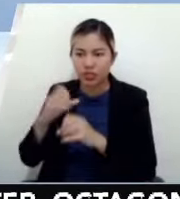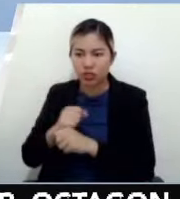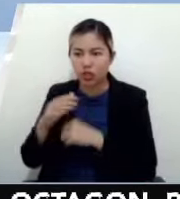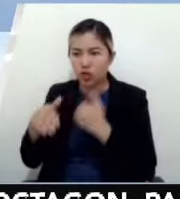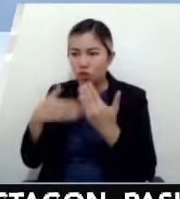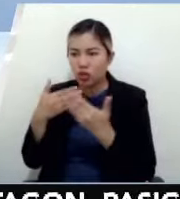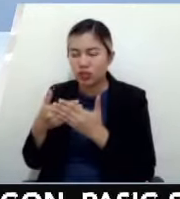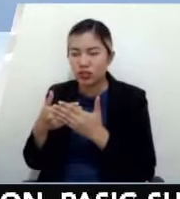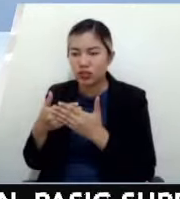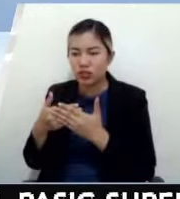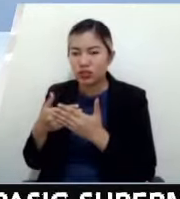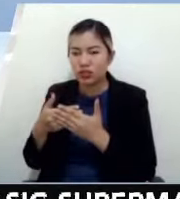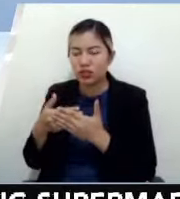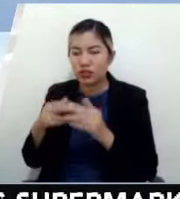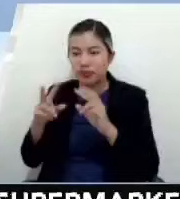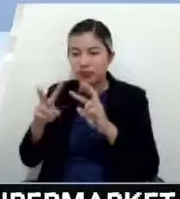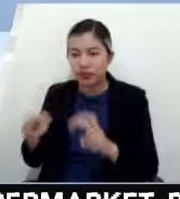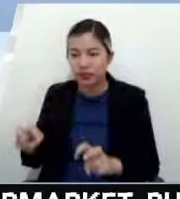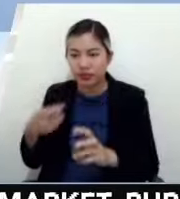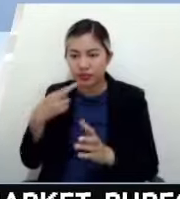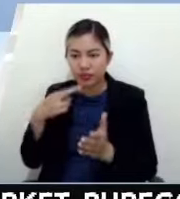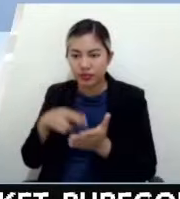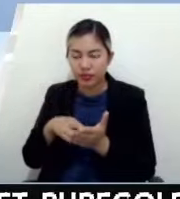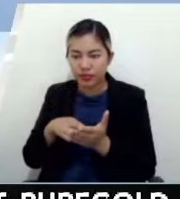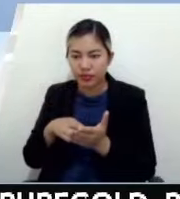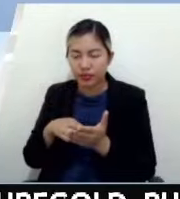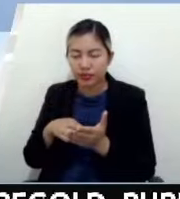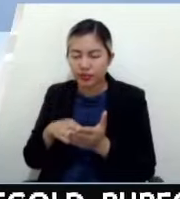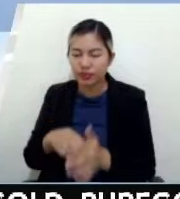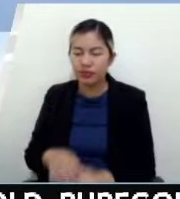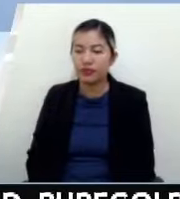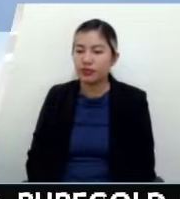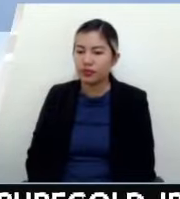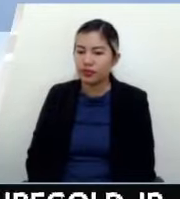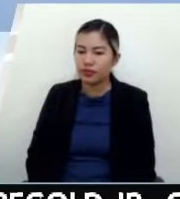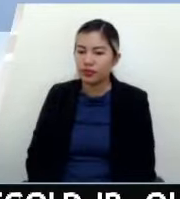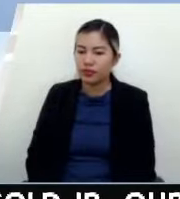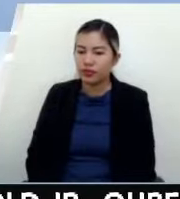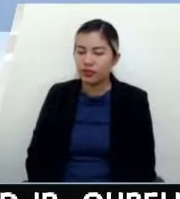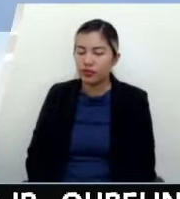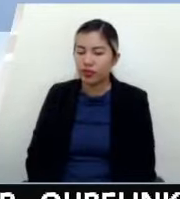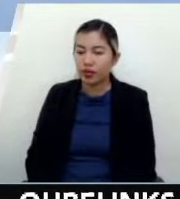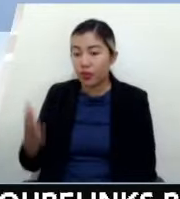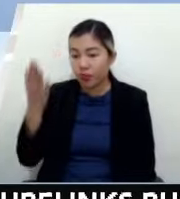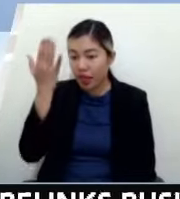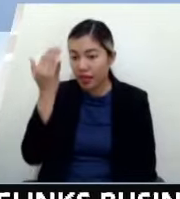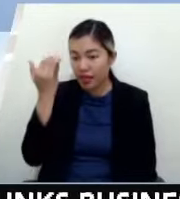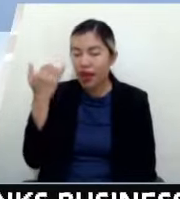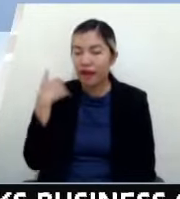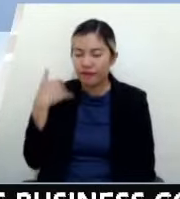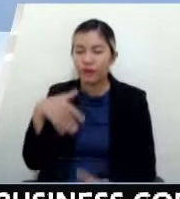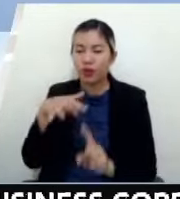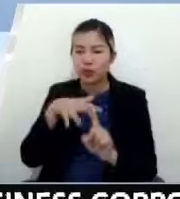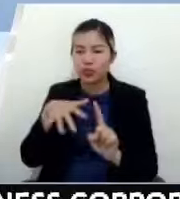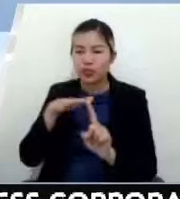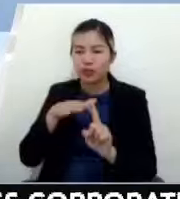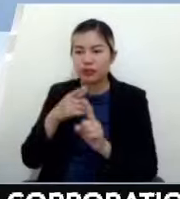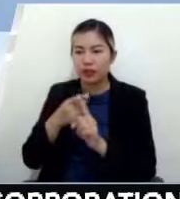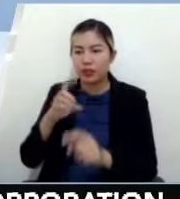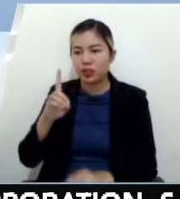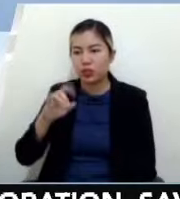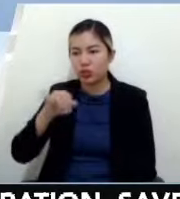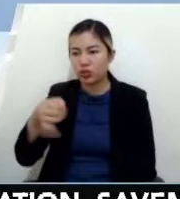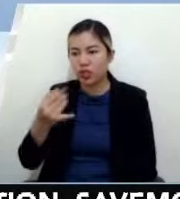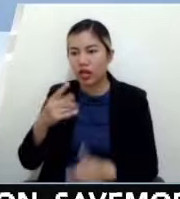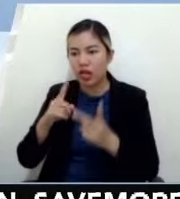Investigation at mag-come up ng report no kasi ah mino-monitor din naman yan ng DOJ ng bman at ng iba pa